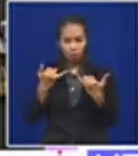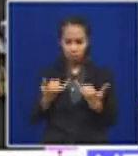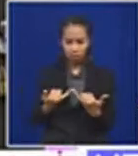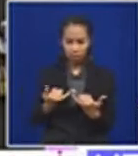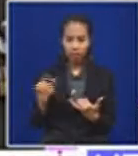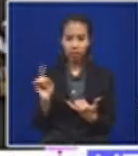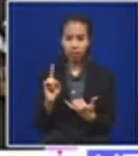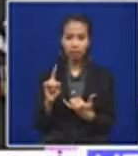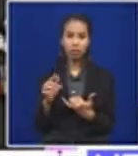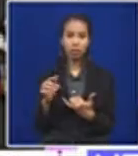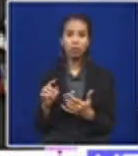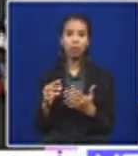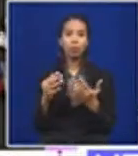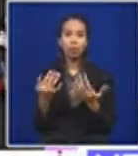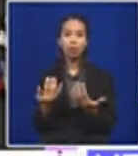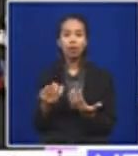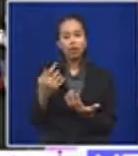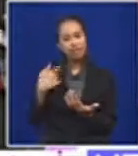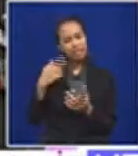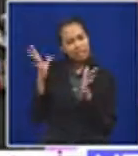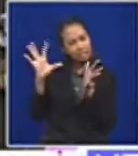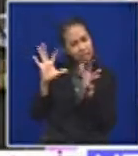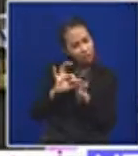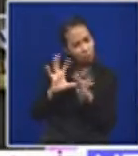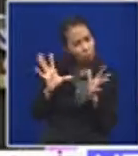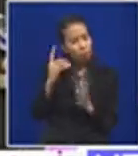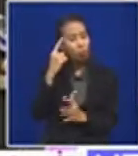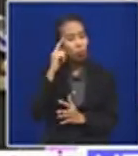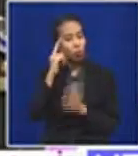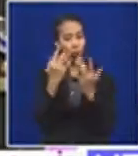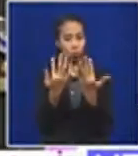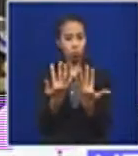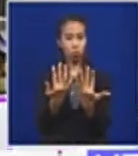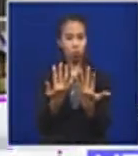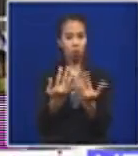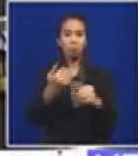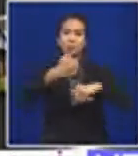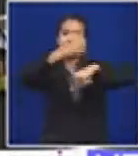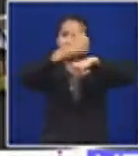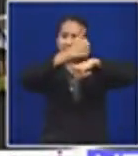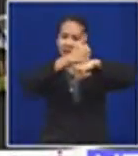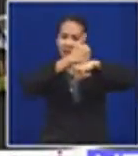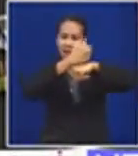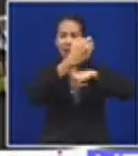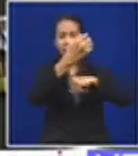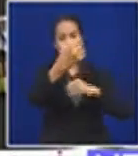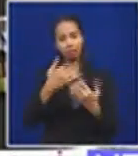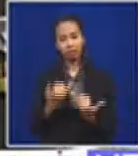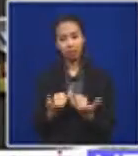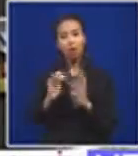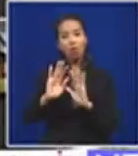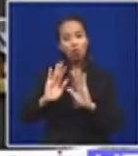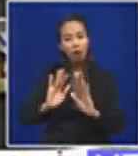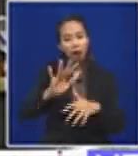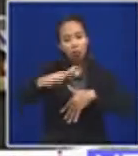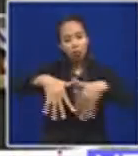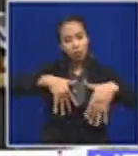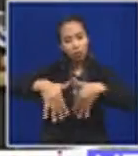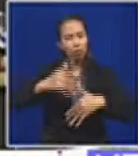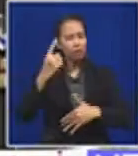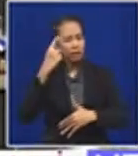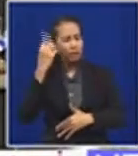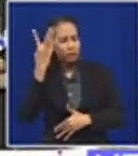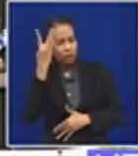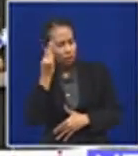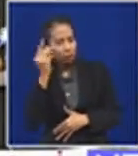ถานีตำรวจนครบาลทุ่งสองห้องหรือไม่ก็ขึ้นอยู่ที่ดุลพินิจของผู้บังคับบัญชาพร้อมฝากถึงประชาชนไม่ต้องกังวลเ